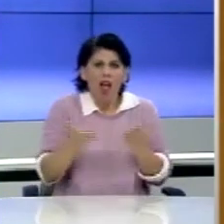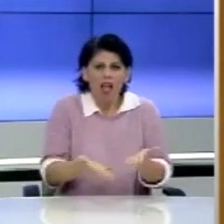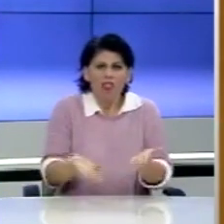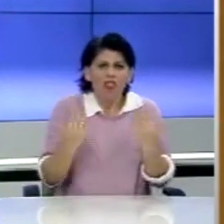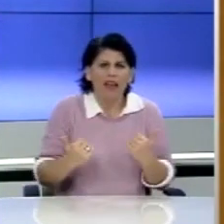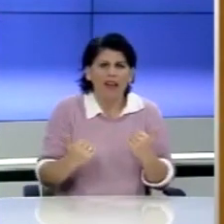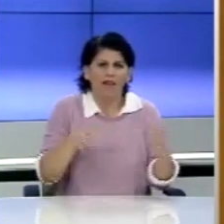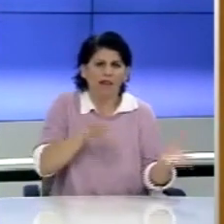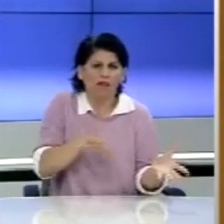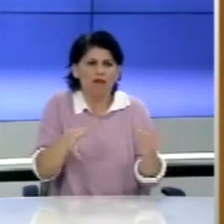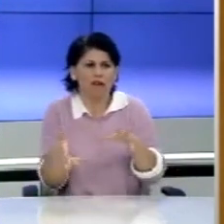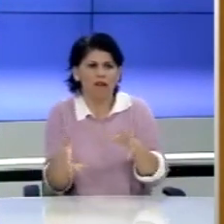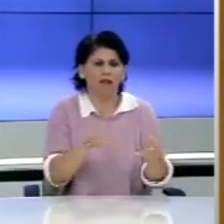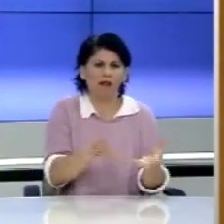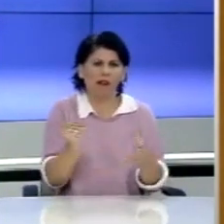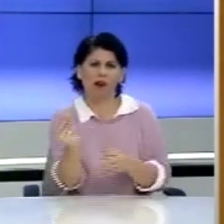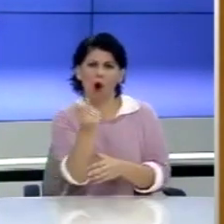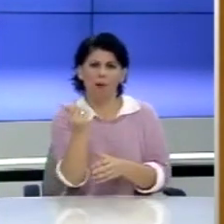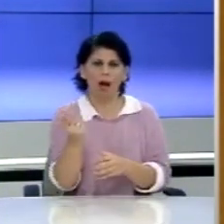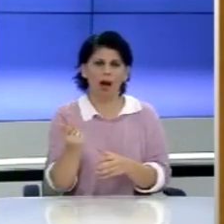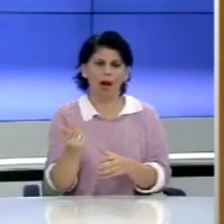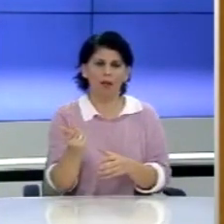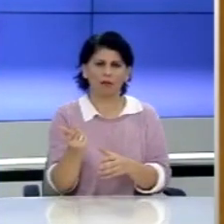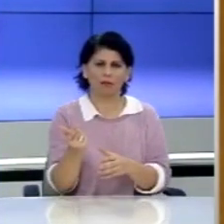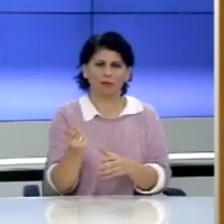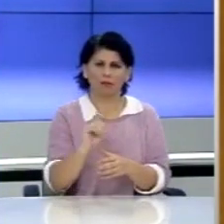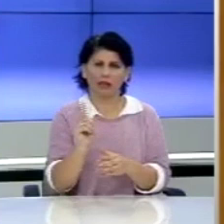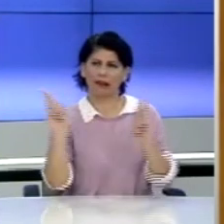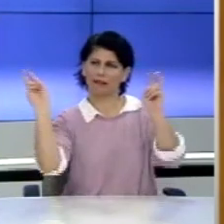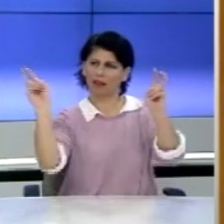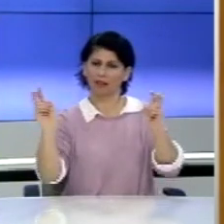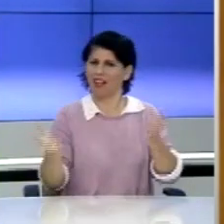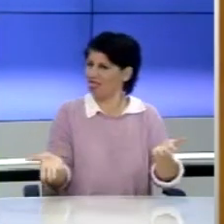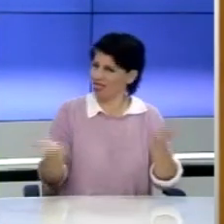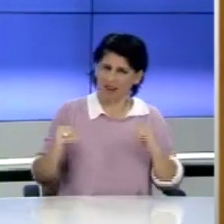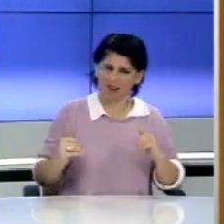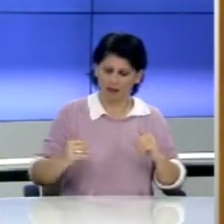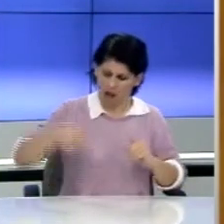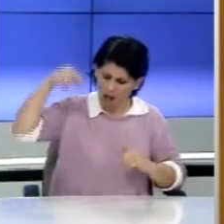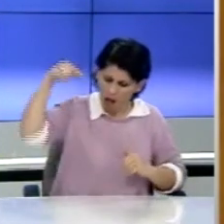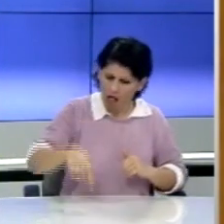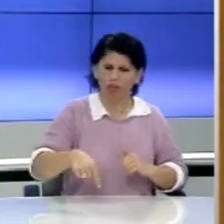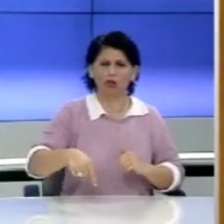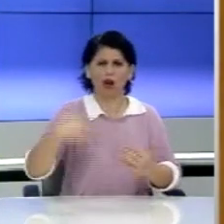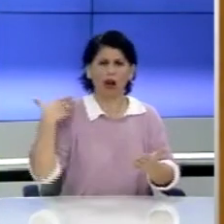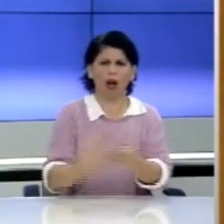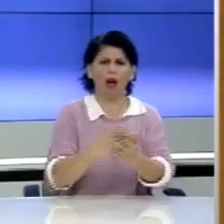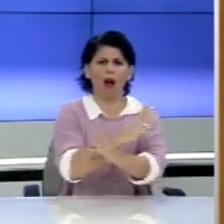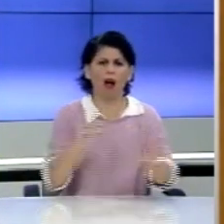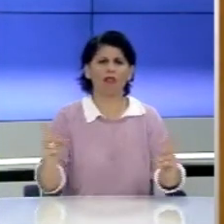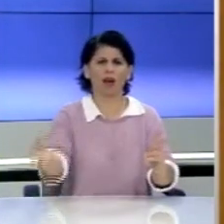έχει μισόλογα ή κόλπα και διάφορες ατάκες. Πείτε μας εδώ και τώρα, πότε